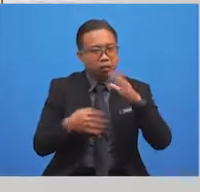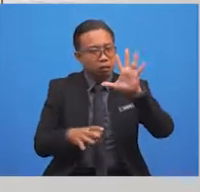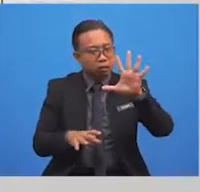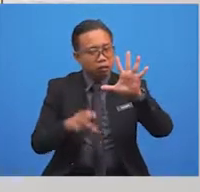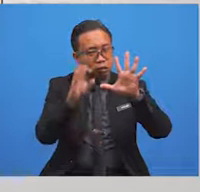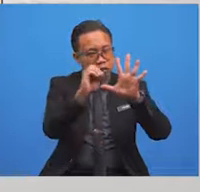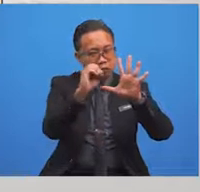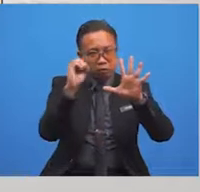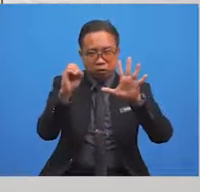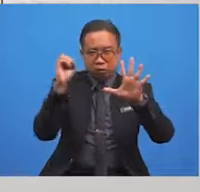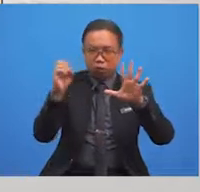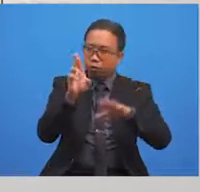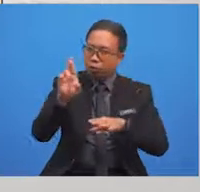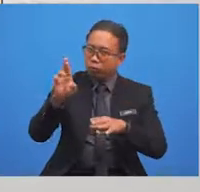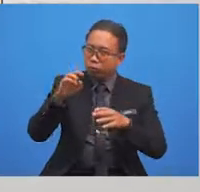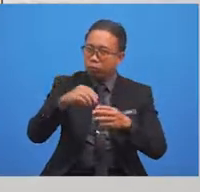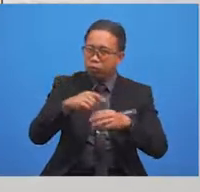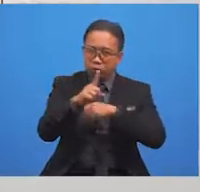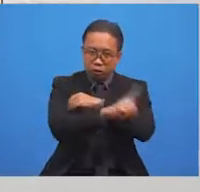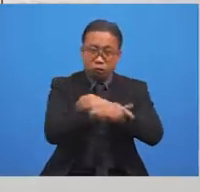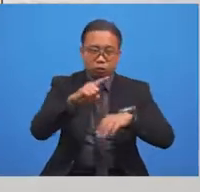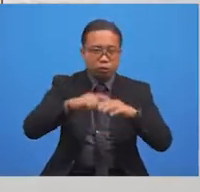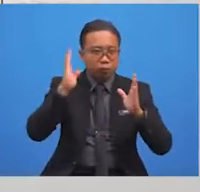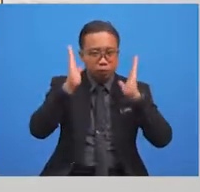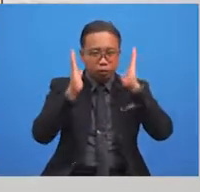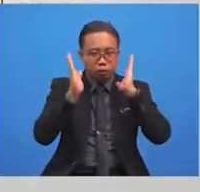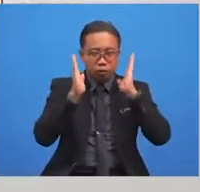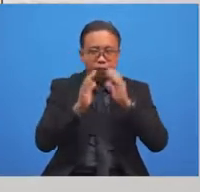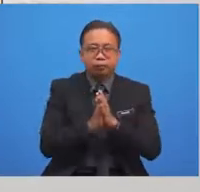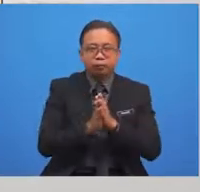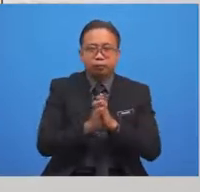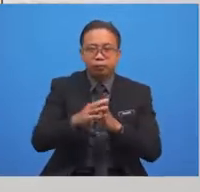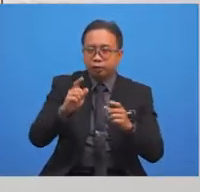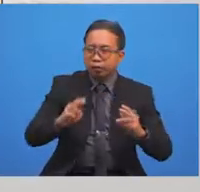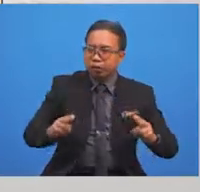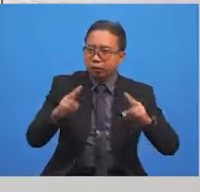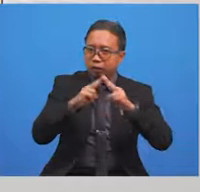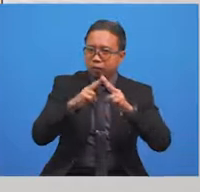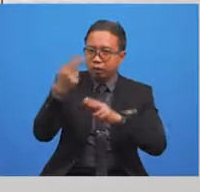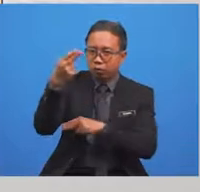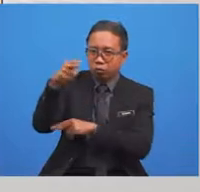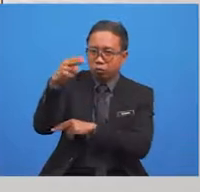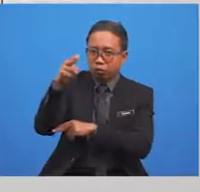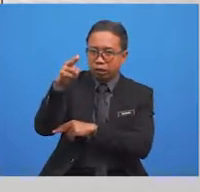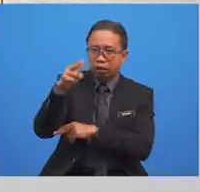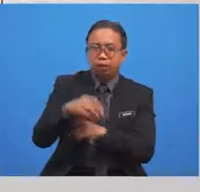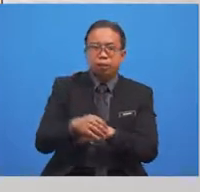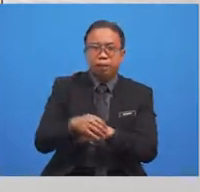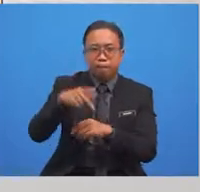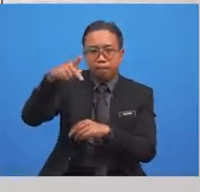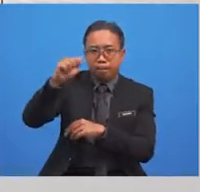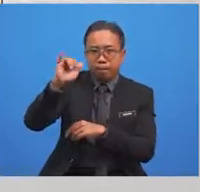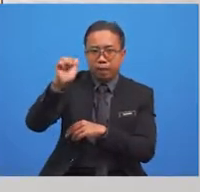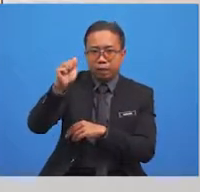5,000 ekor di Malaysia. Habitat hidupan ini di hutan di Teruk Karpa, hutan paya